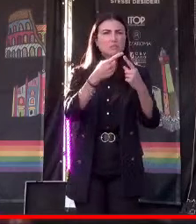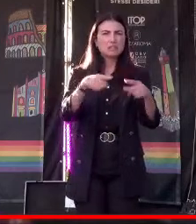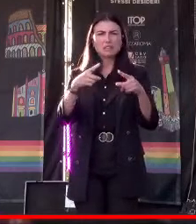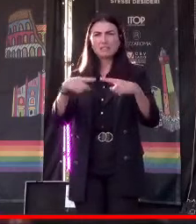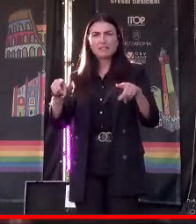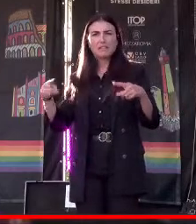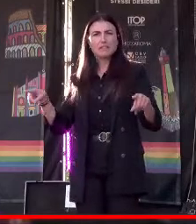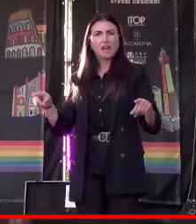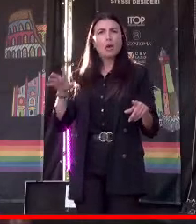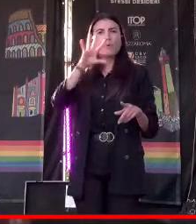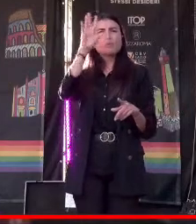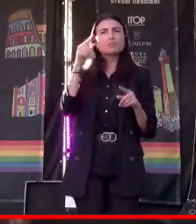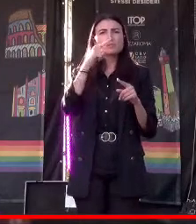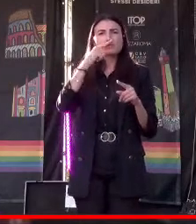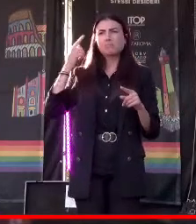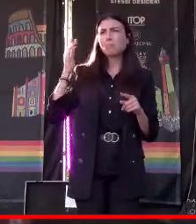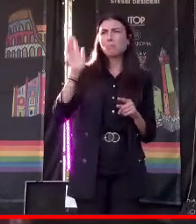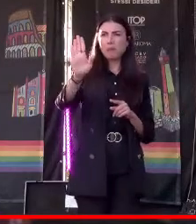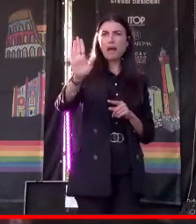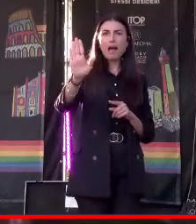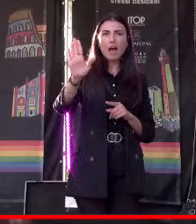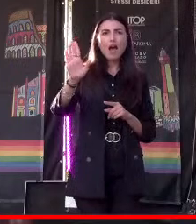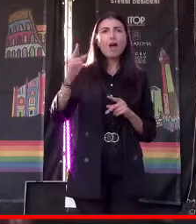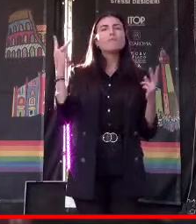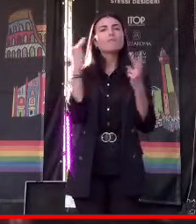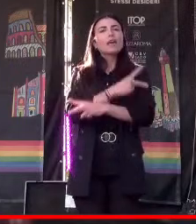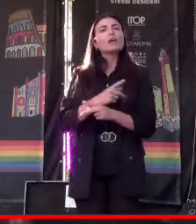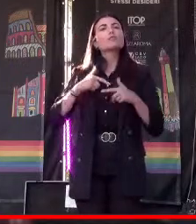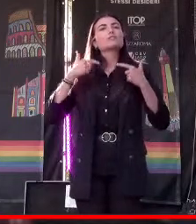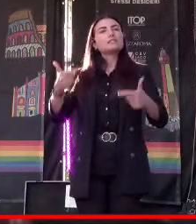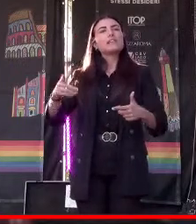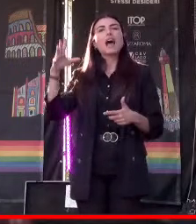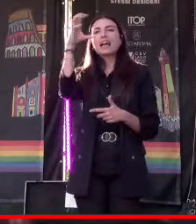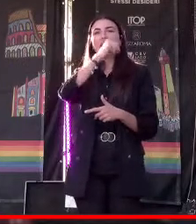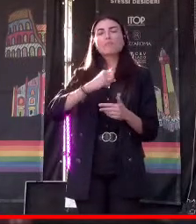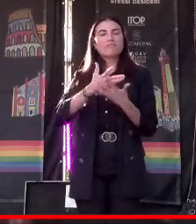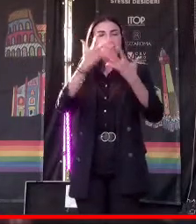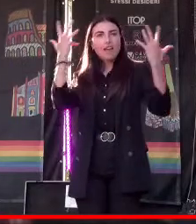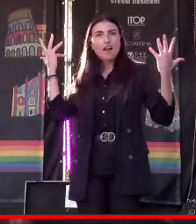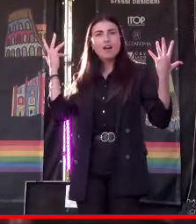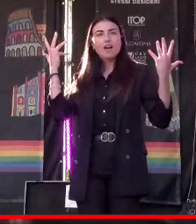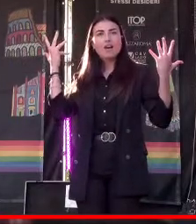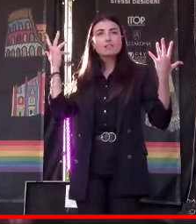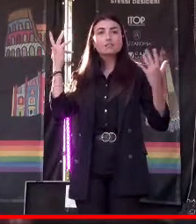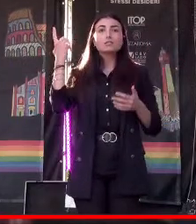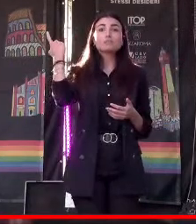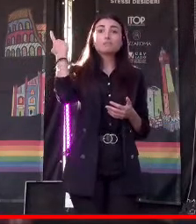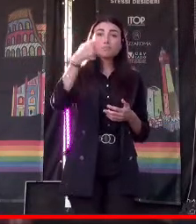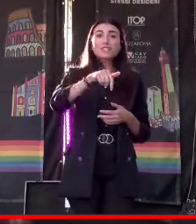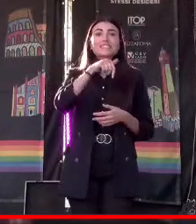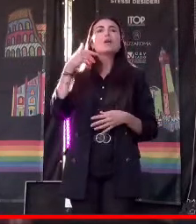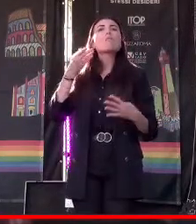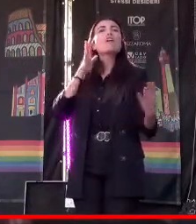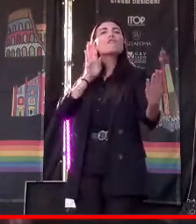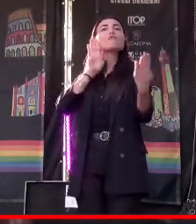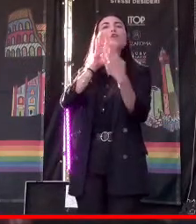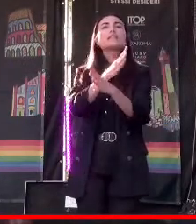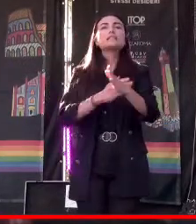far capire la realtà per quella che è, non sempre bella, ma quella. E quindi affrontando